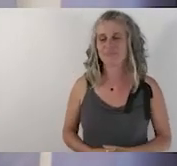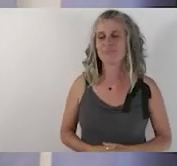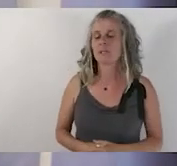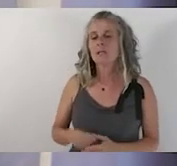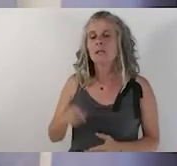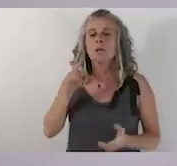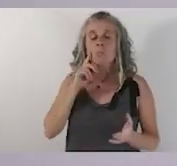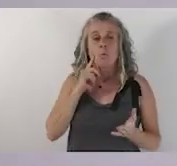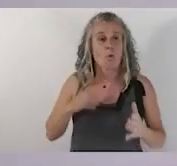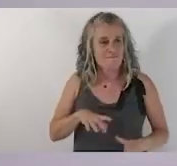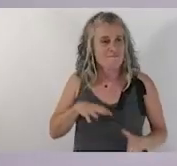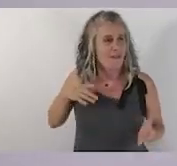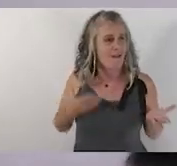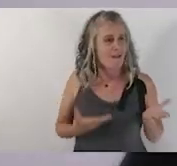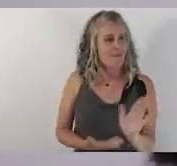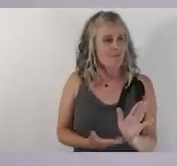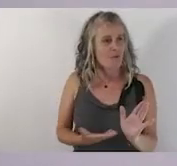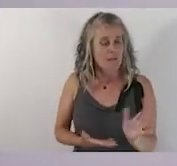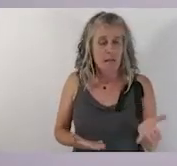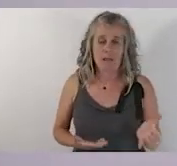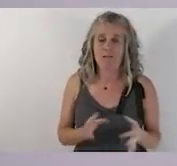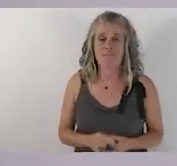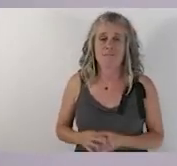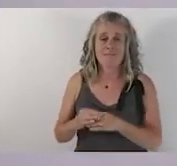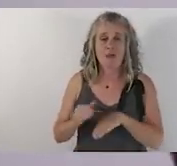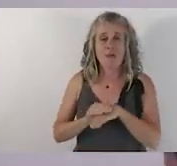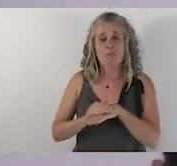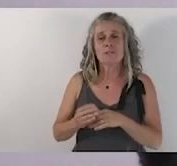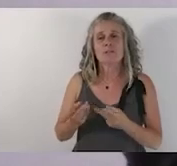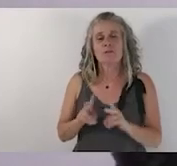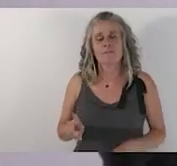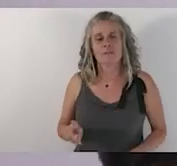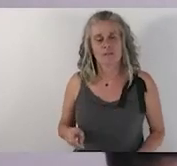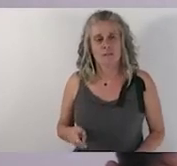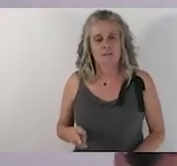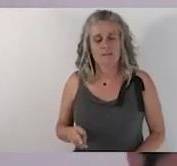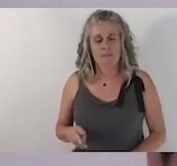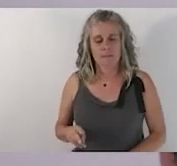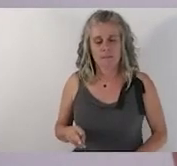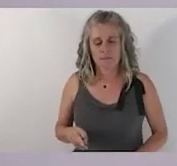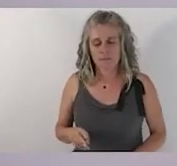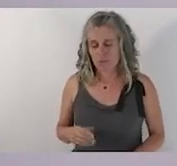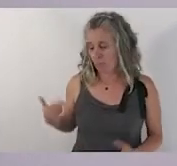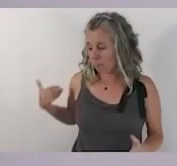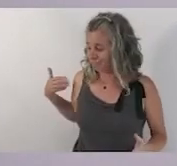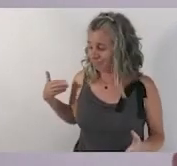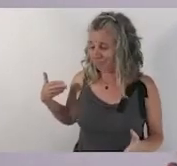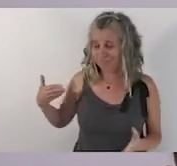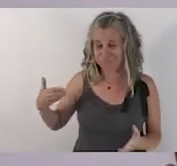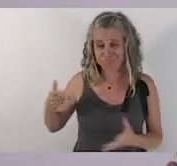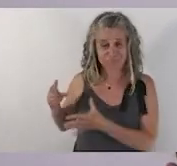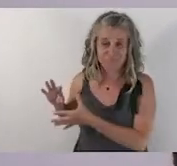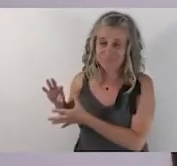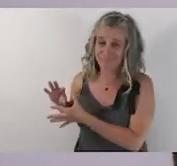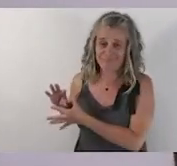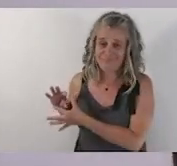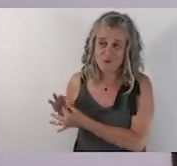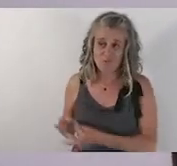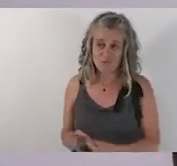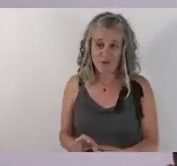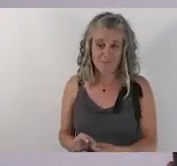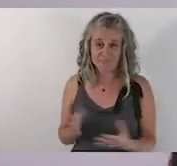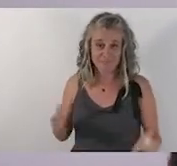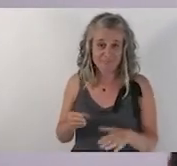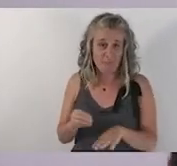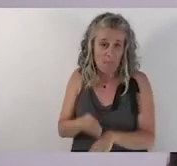concerne effectivement la politique de la ville. Et là, on reste dans le même chemin que ce qu'on vient de dire actuellement, notamment sur la